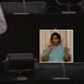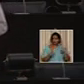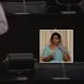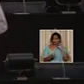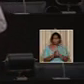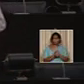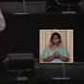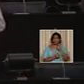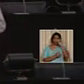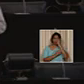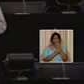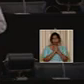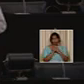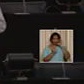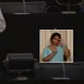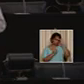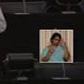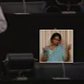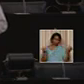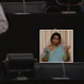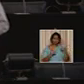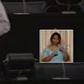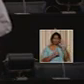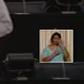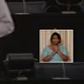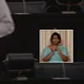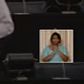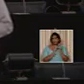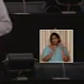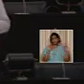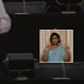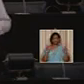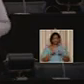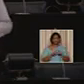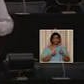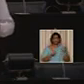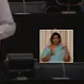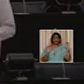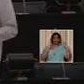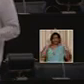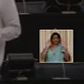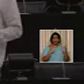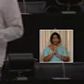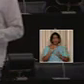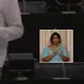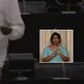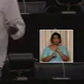දෙනවා. සමහරට ආගමික නායක වෙන්න පුළුවන් ආගමික පූජ්‍ය ස්ථාන වෙන්න පුළුවන්. එහෙම නැත්නම් අපි තුමු මන්ත්‍රීවරුන්ට 6